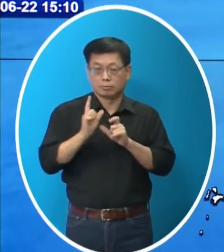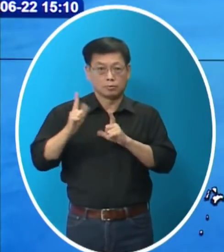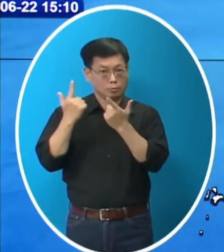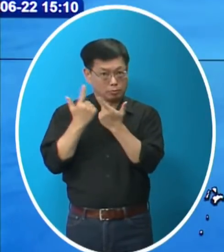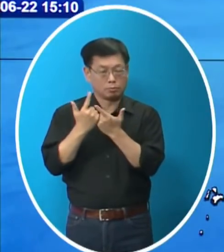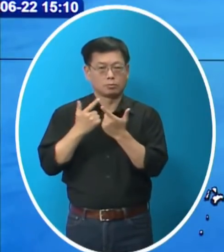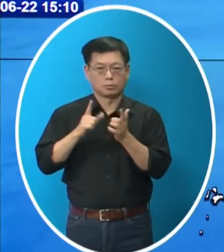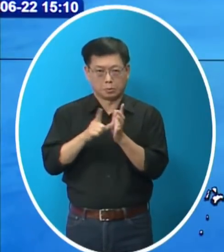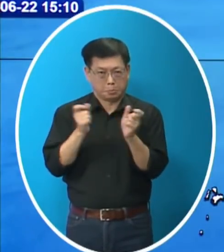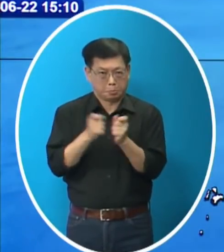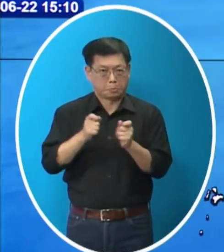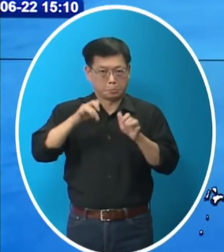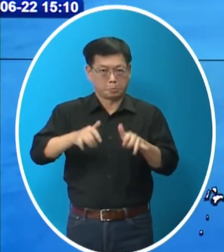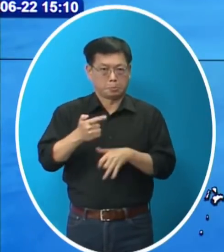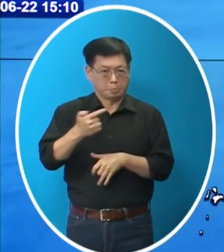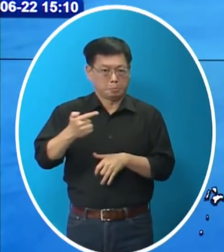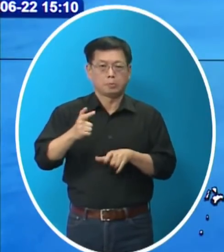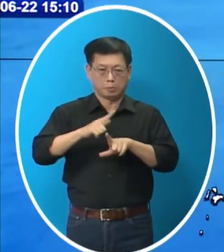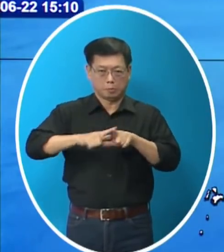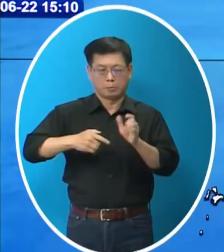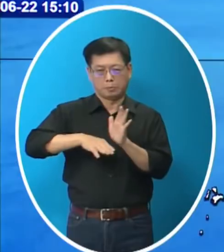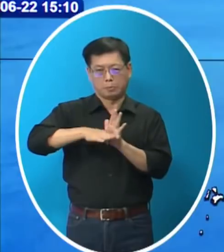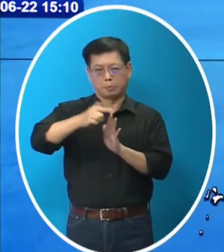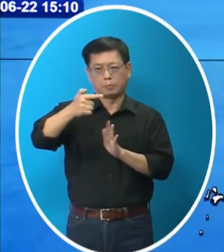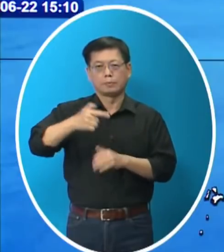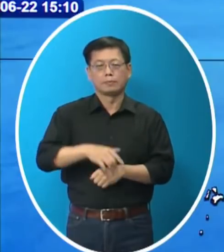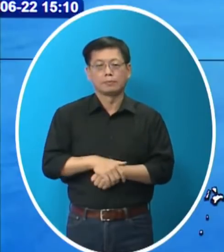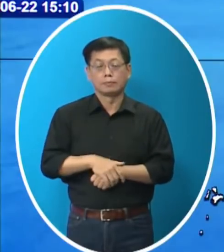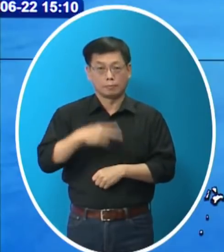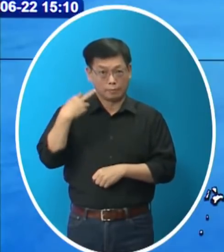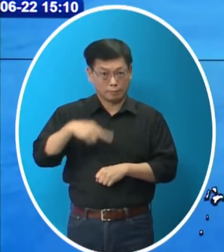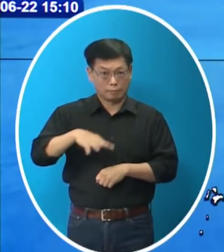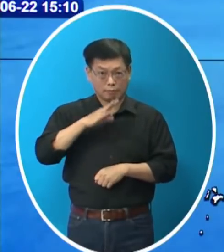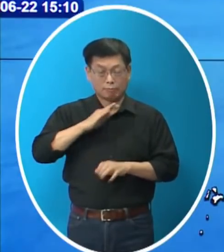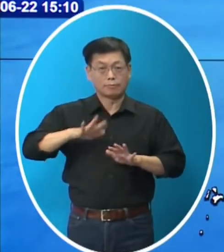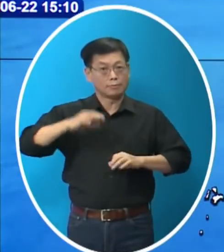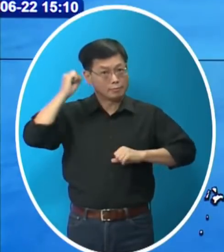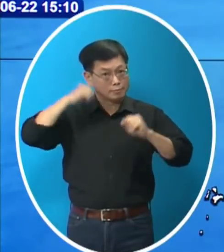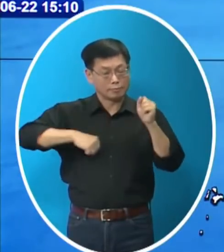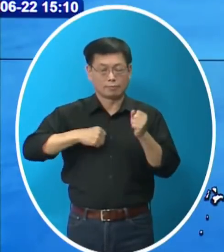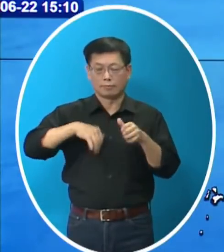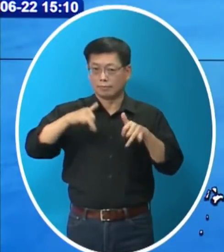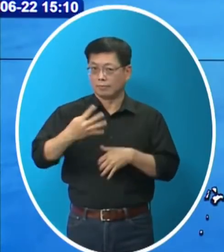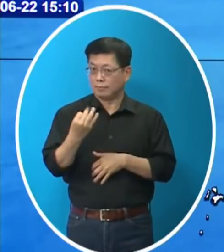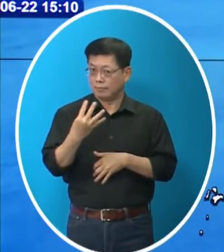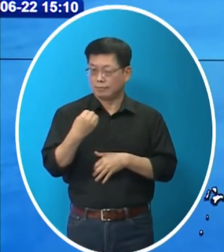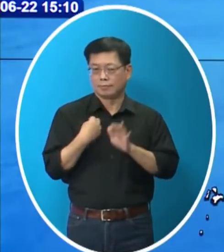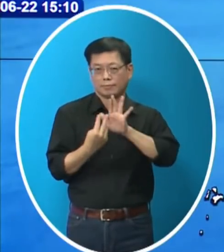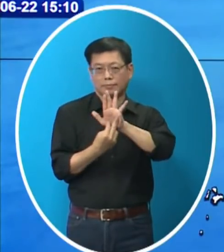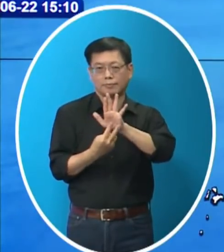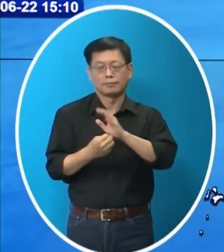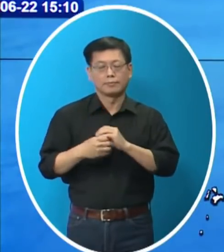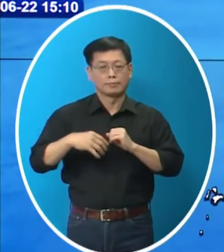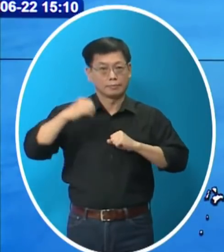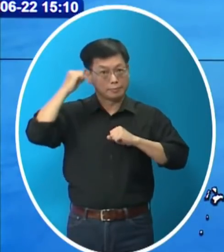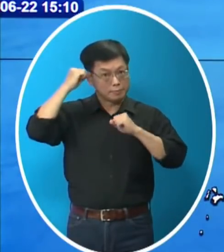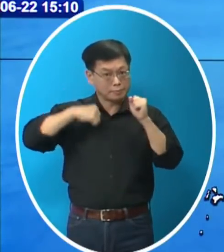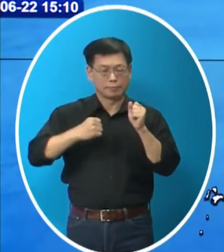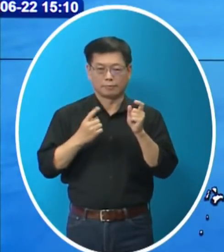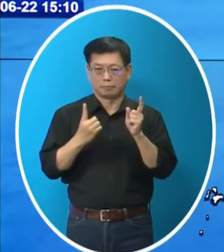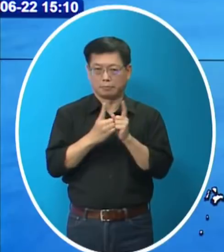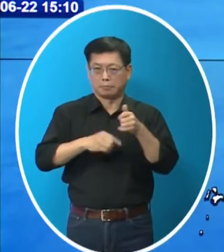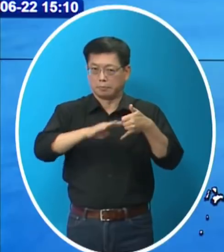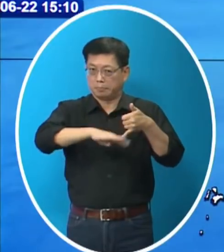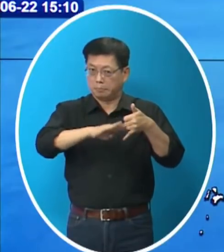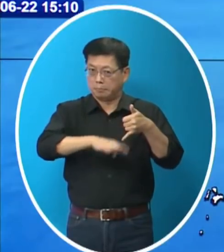延时强降雨可能都会带来局部的大雨或豪雨。我们先从今日的雨量图来看，清晨其实对南部